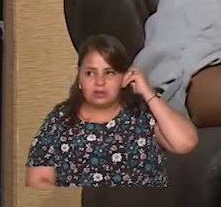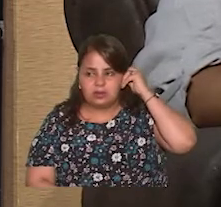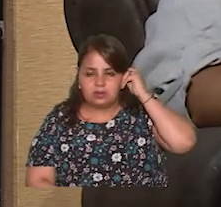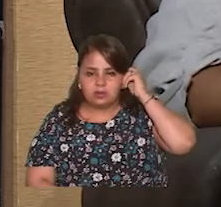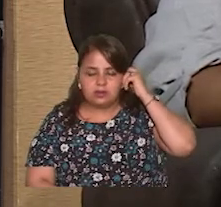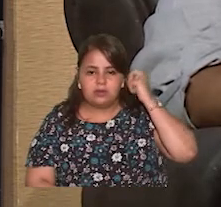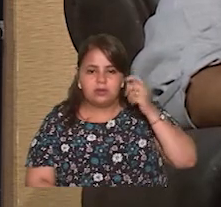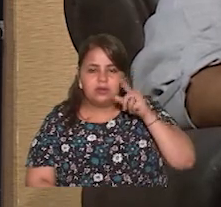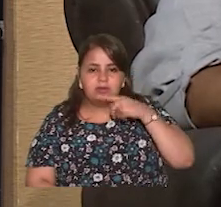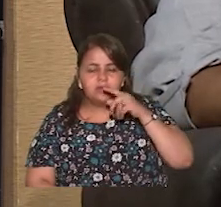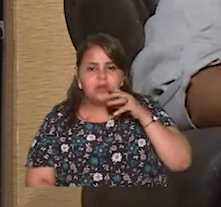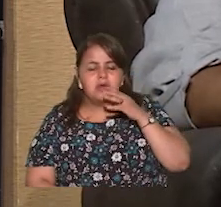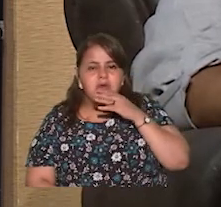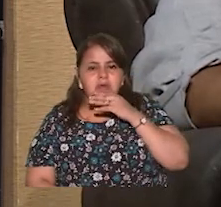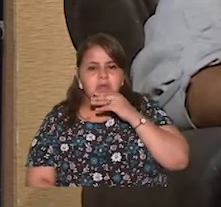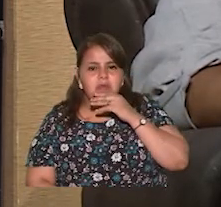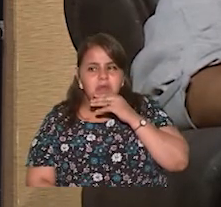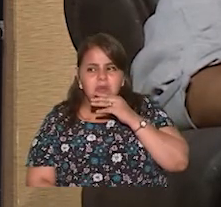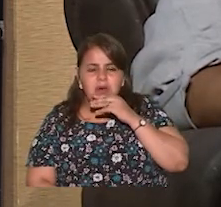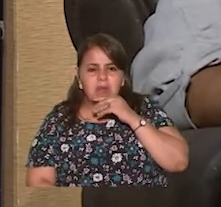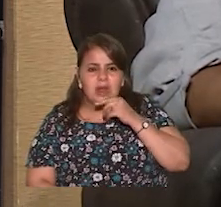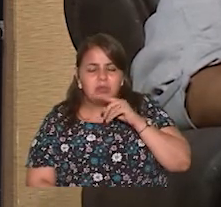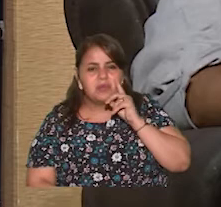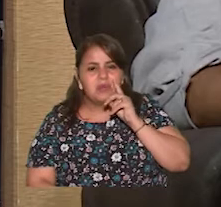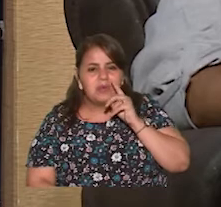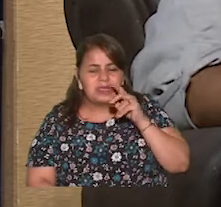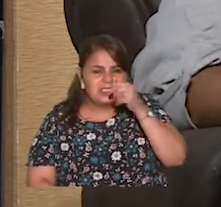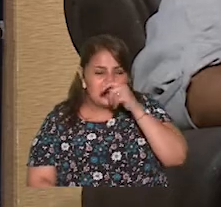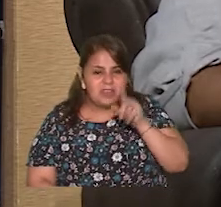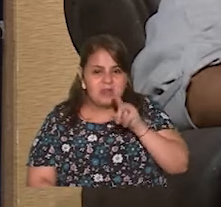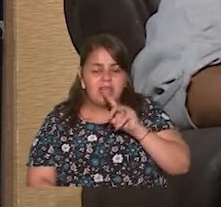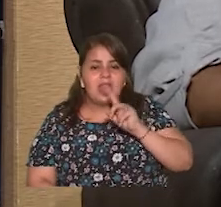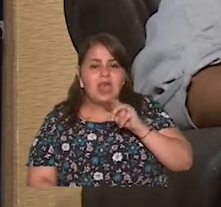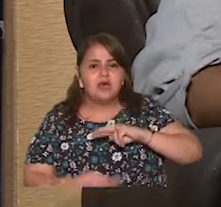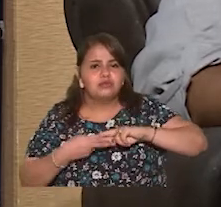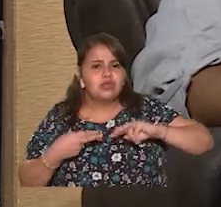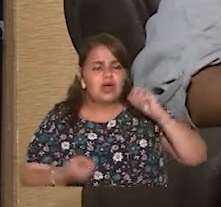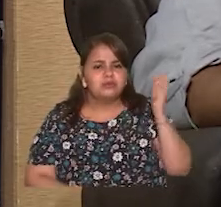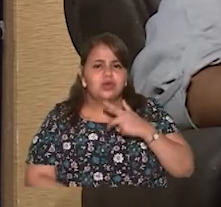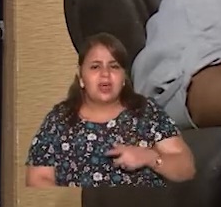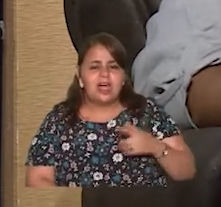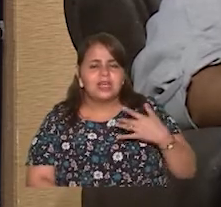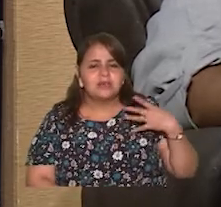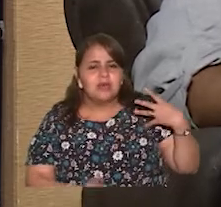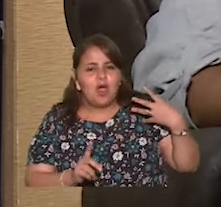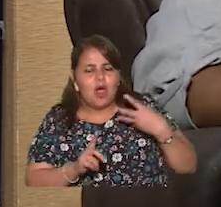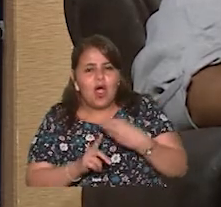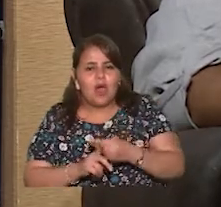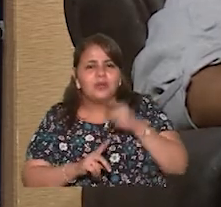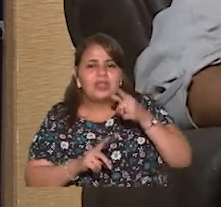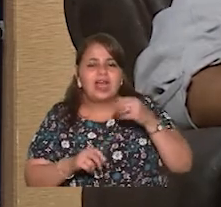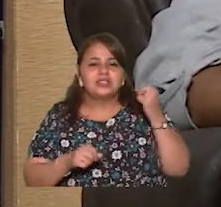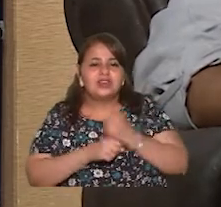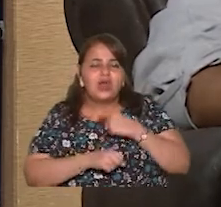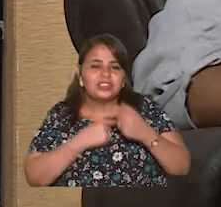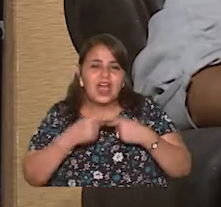لا انا دايما كنت بشوف بابا ما بينامش ماما زعلانه. ده بتفهم مفهوم الحب بطريقه عمليه. انا شفت، ما